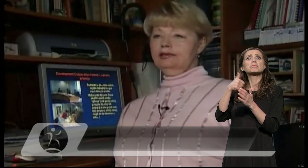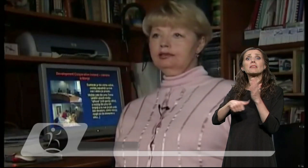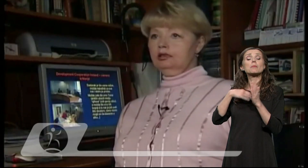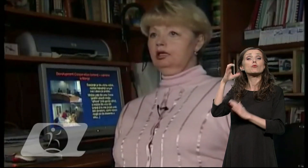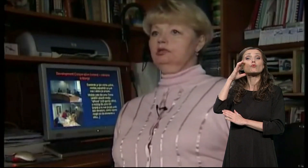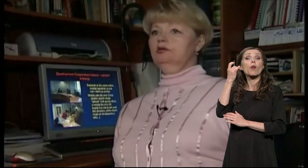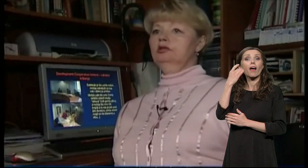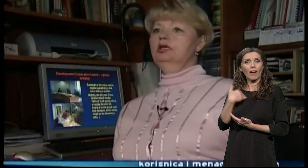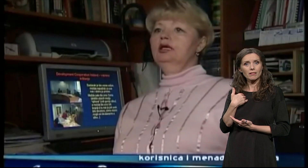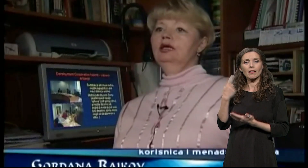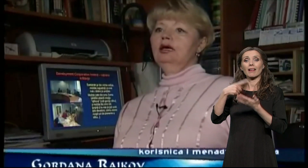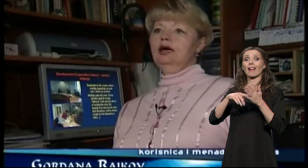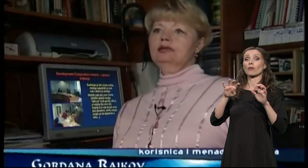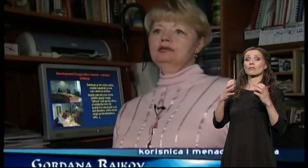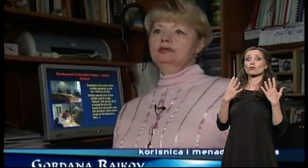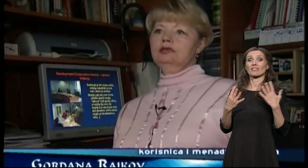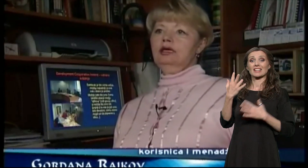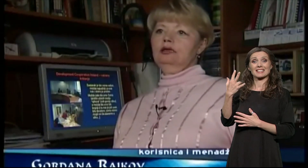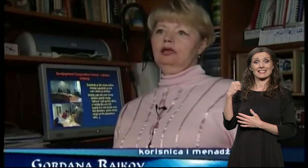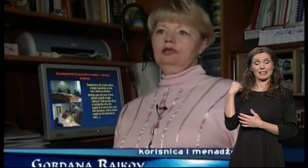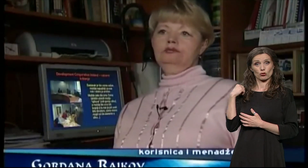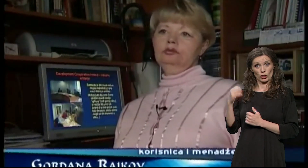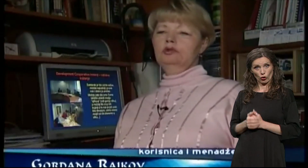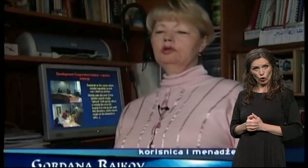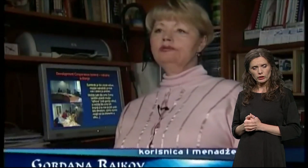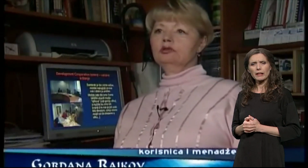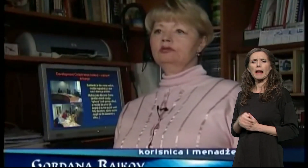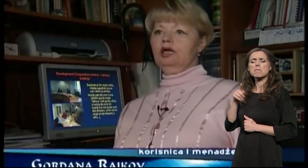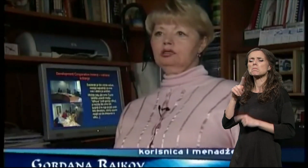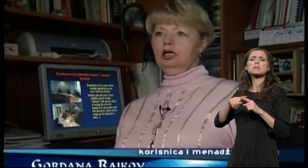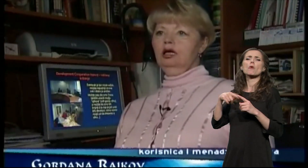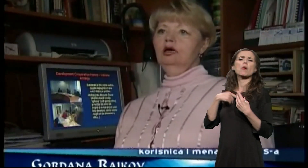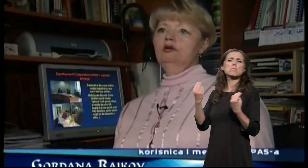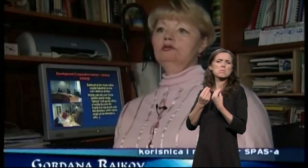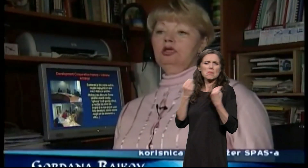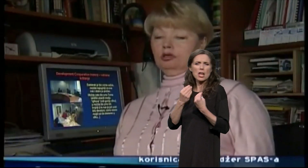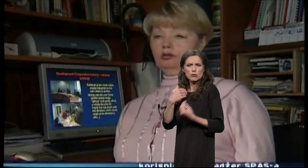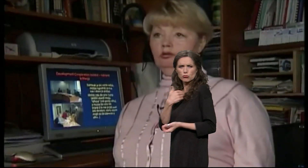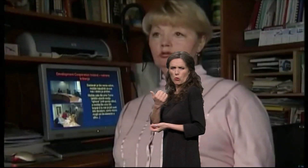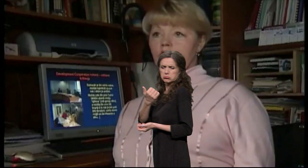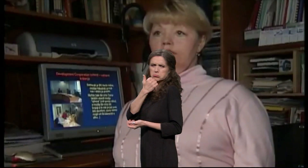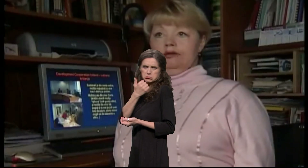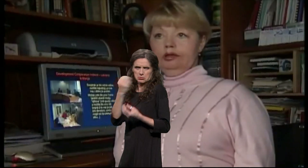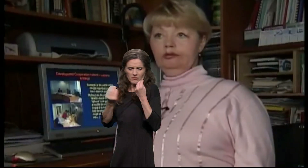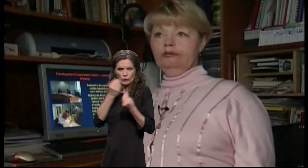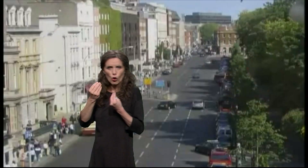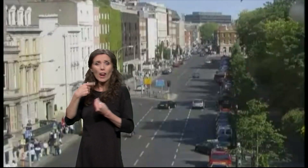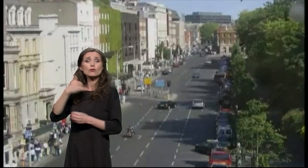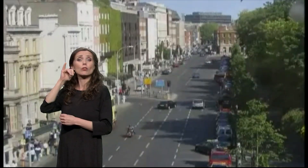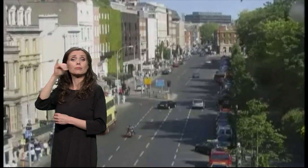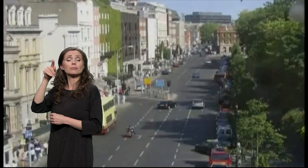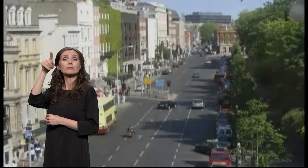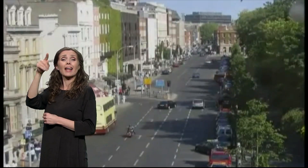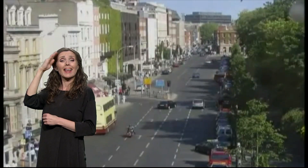1993. godine kada sam se nekim drugim poslom našla u Irskoj u Dublinu.